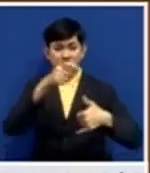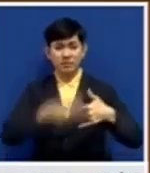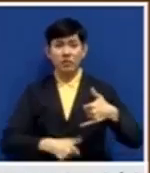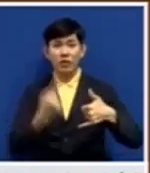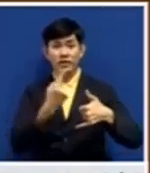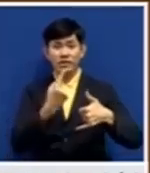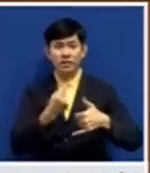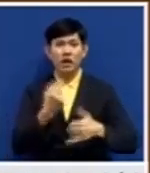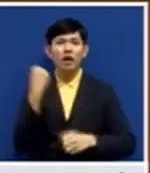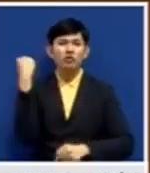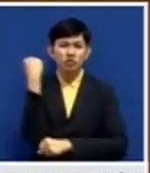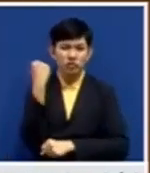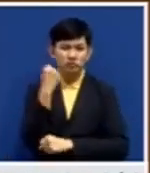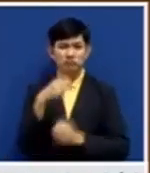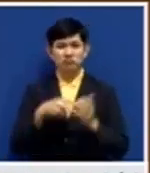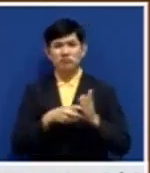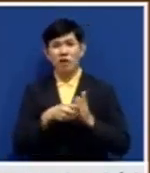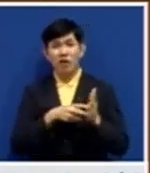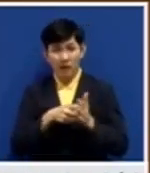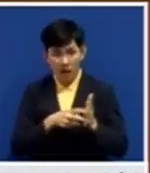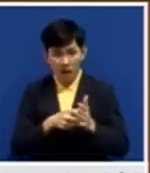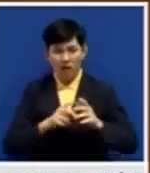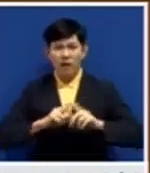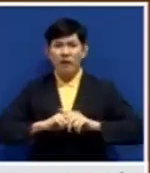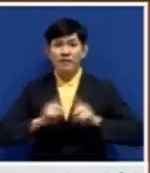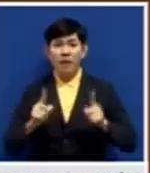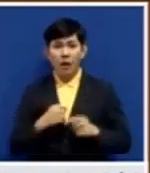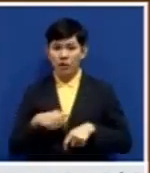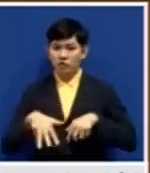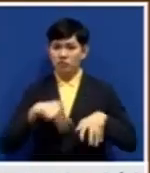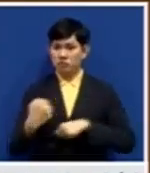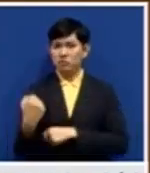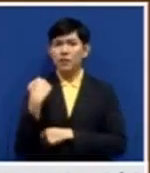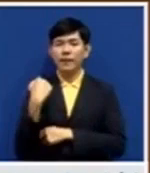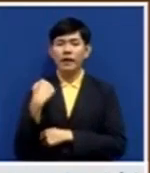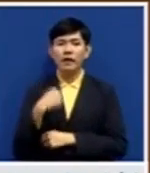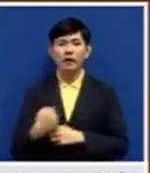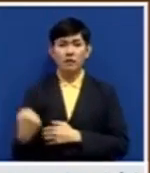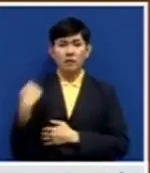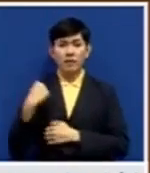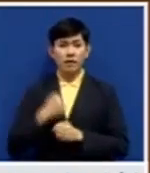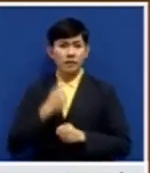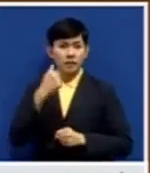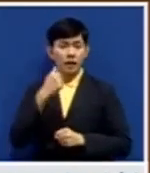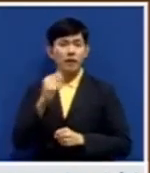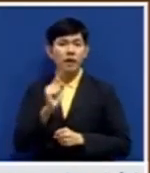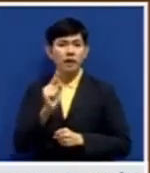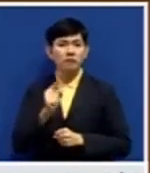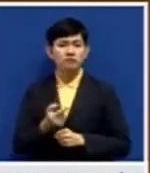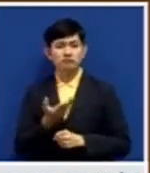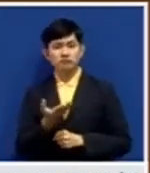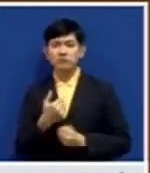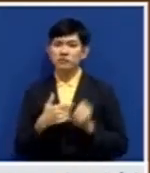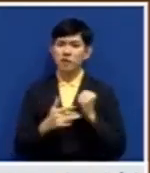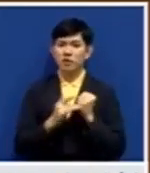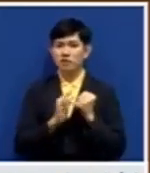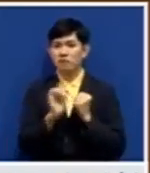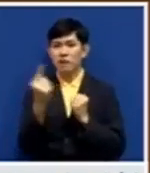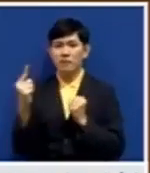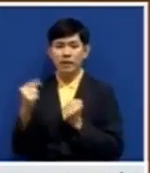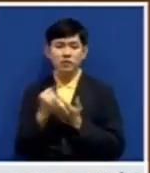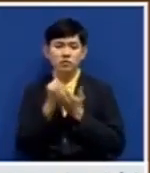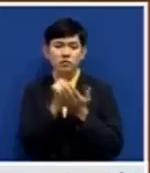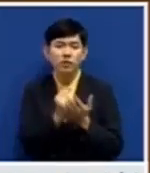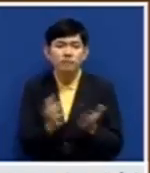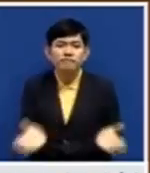นอ่อนแอแต่ถ้าเขารวมเป็นชุมชนได้เขาเข้มแข็งเมื่อเขาเข้มแข็งได้ท่านก็สามารถนำเทคโนโลยีเข้าไป